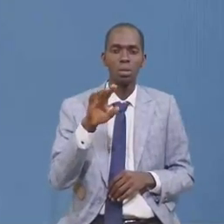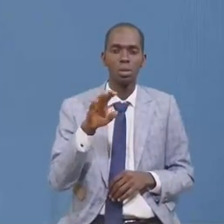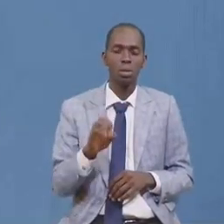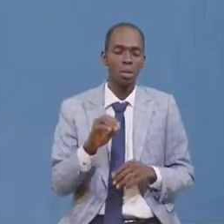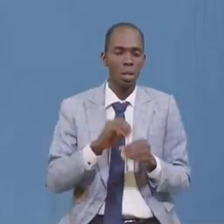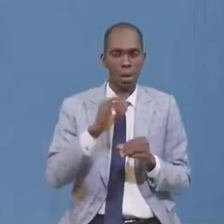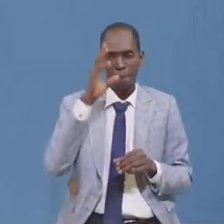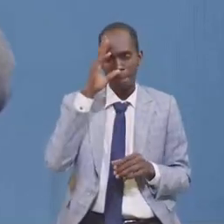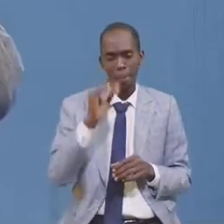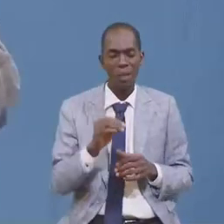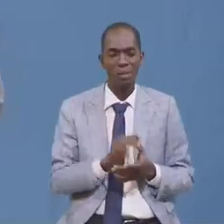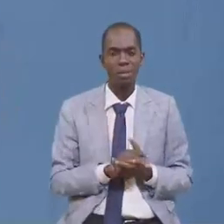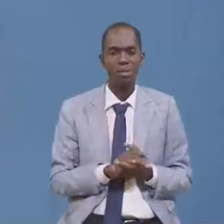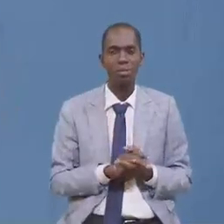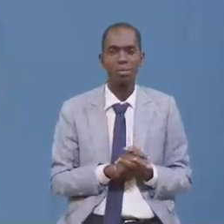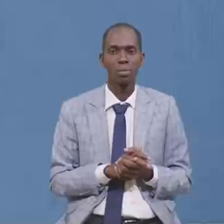Veille sur cette conscience.